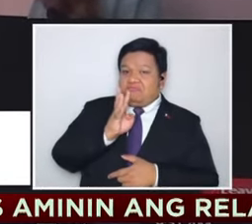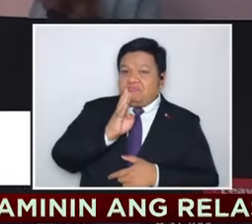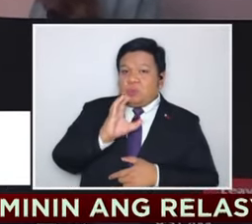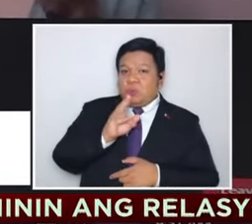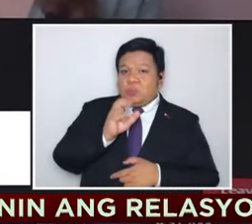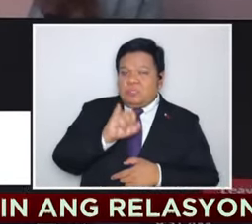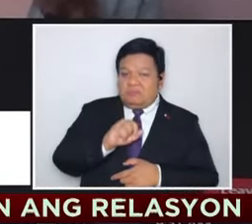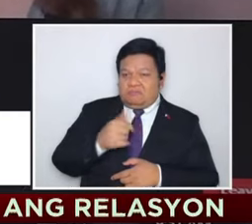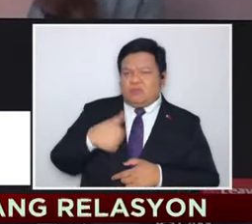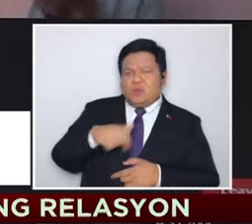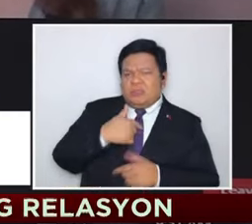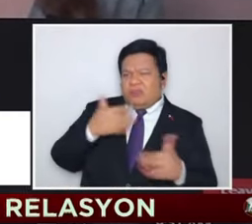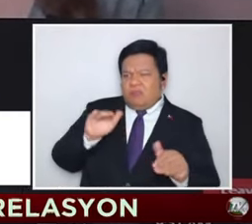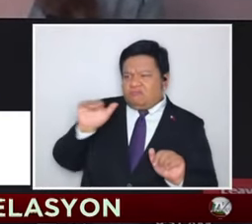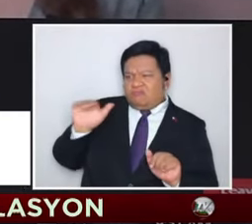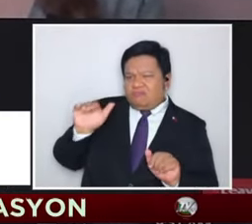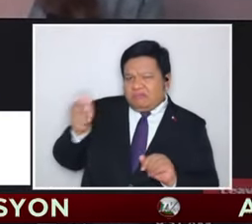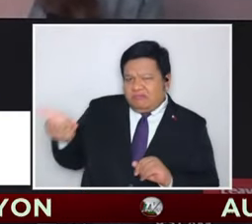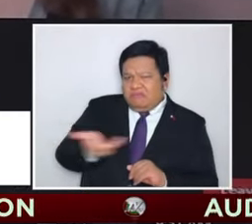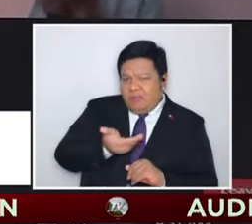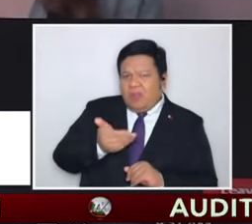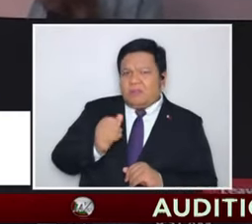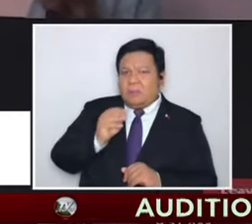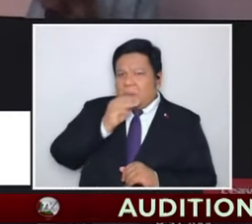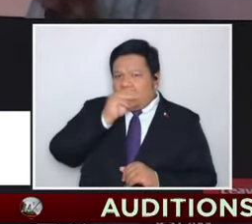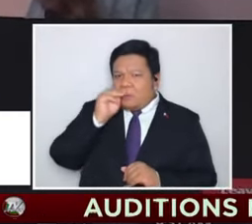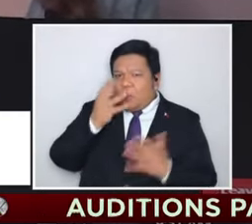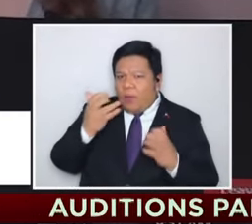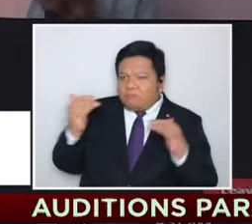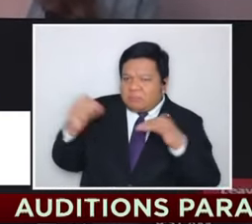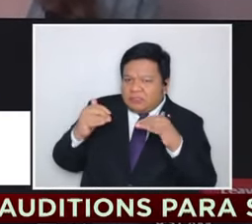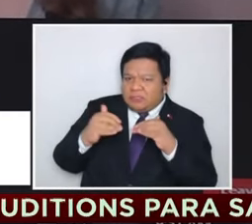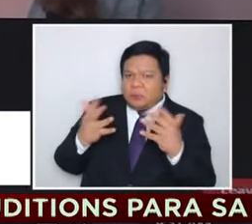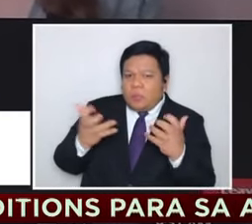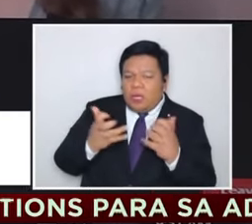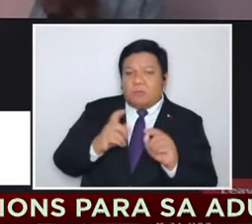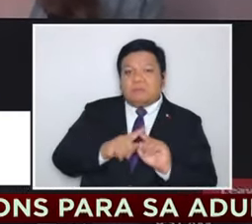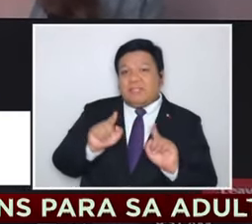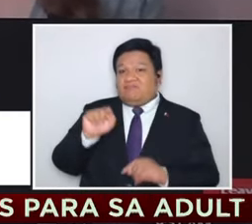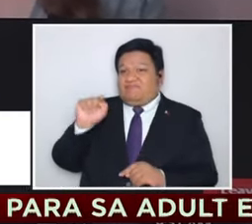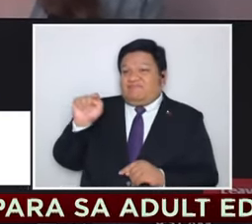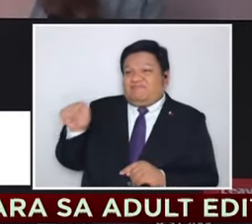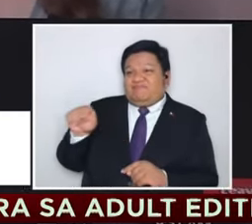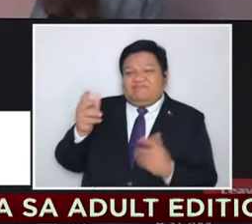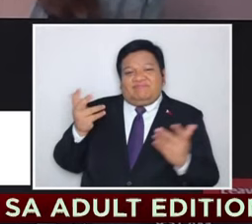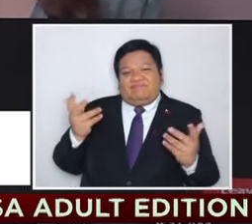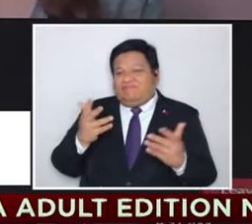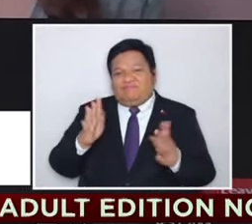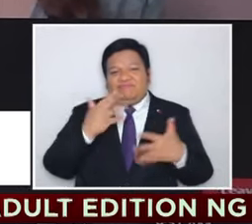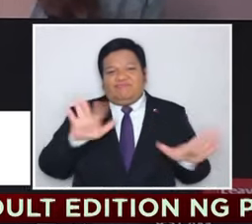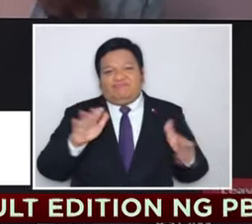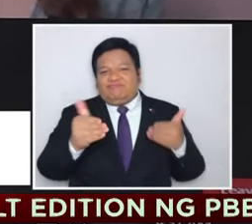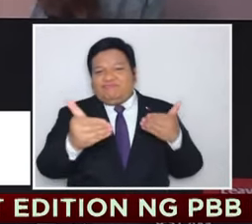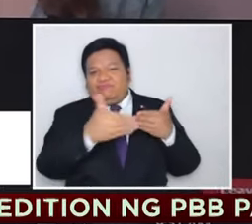him, been wanting to meet with him. But unfortunately, he closed the door